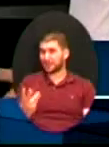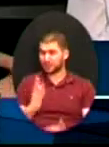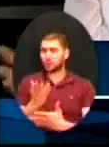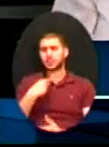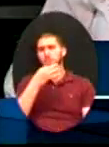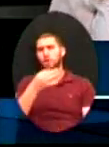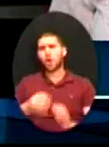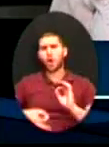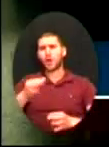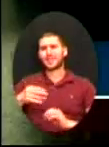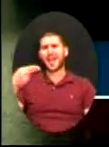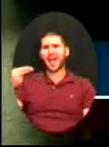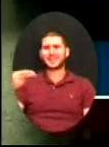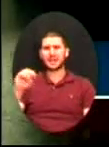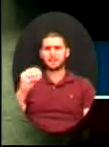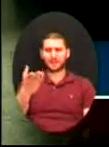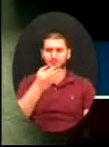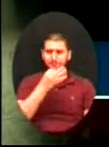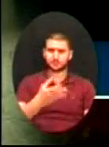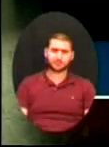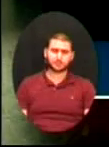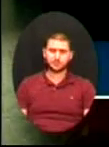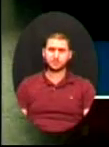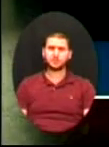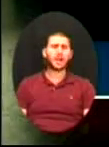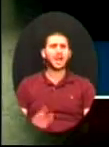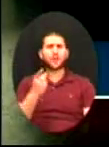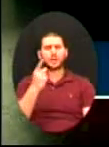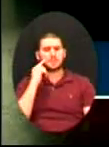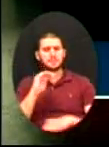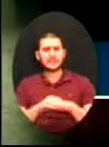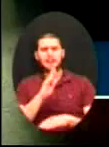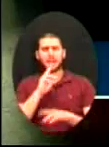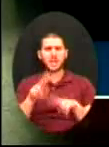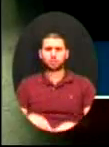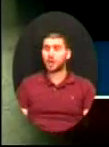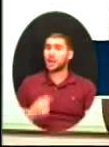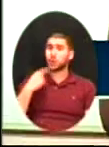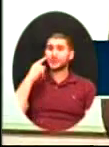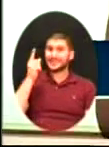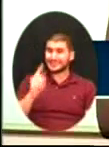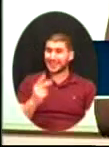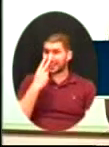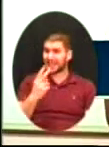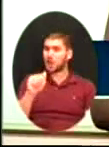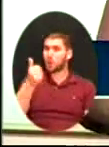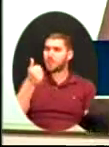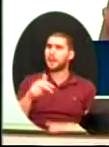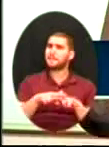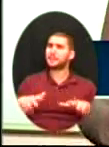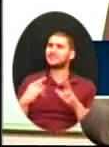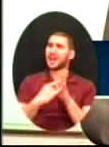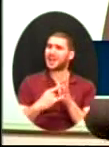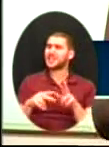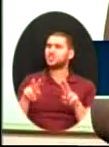לשאול את עורכת הדין עדנה סברה, ושנייה אחת, איפה את מזהה את הבעיה? אני חושבת שפה צריך להסתכל קודם כל במצב